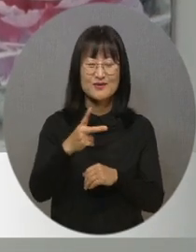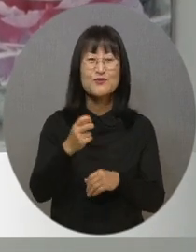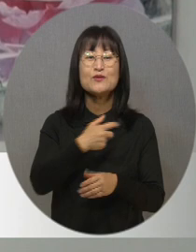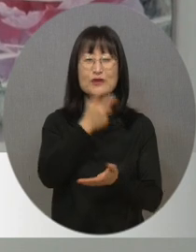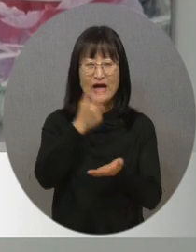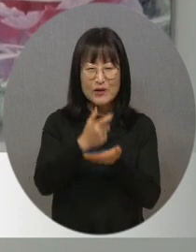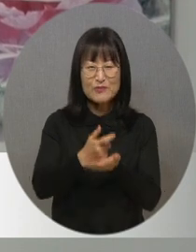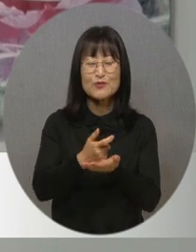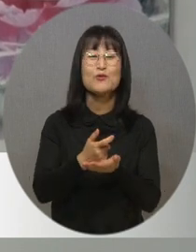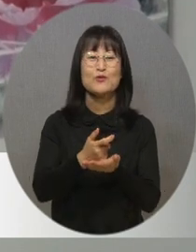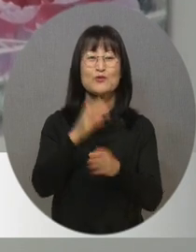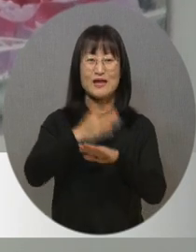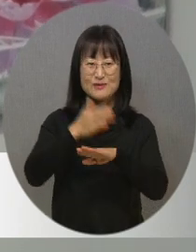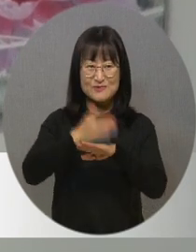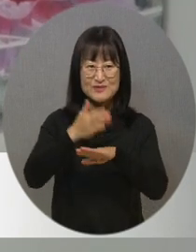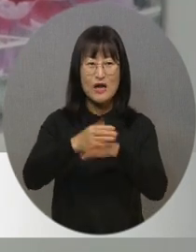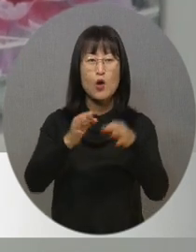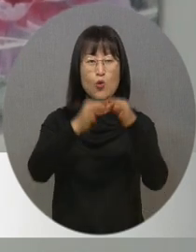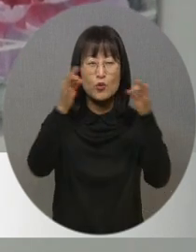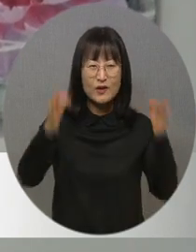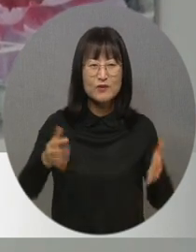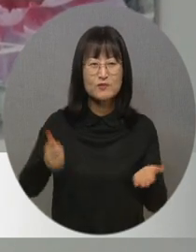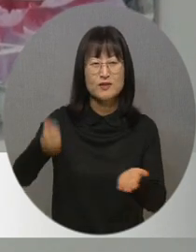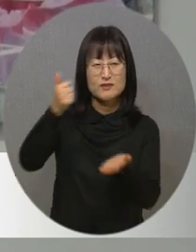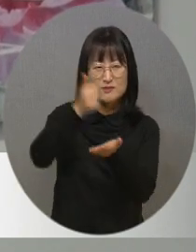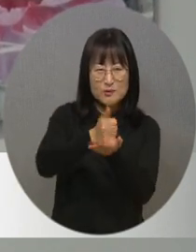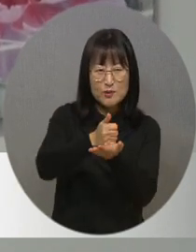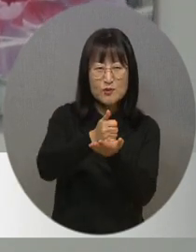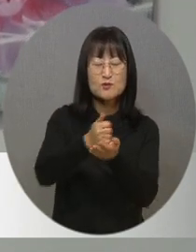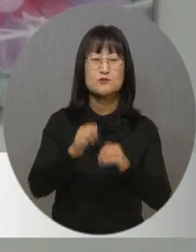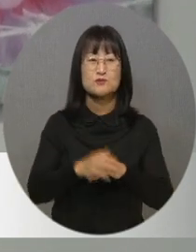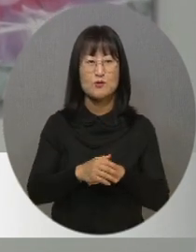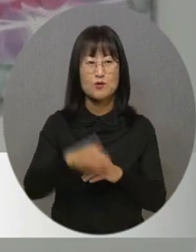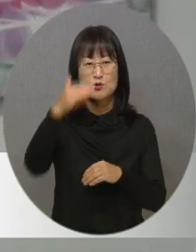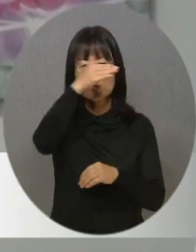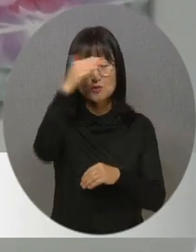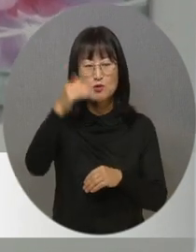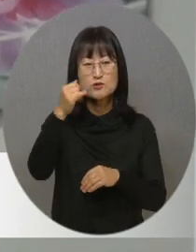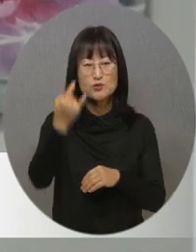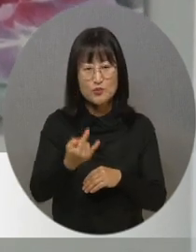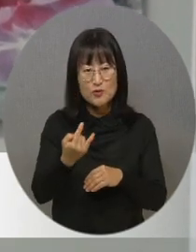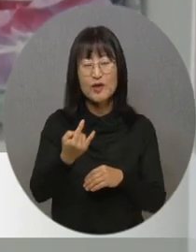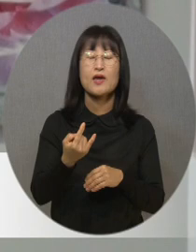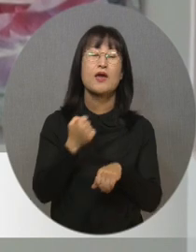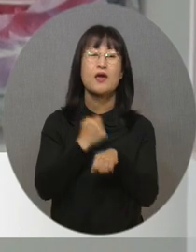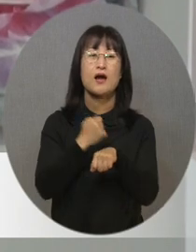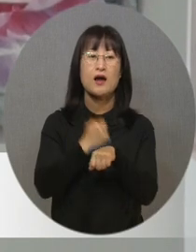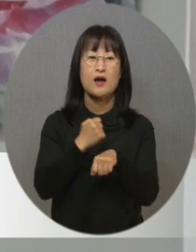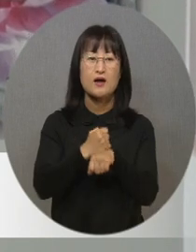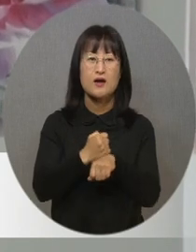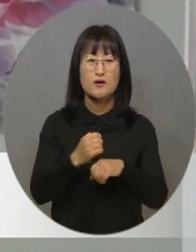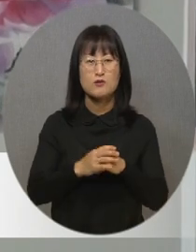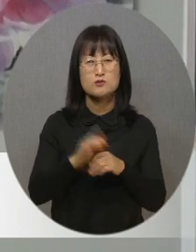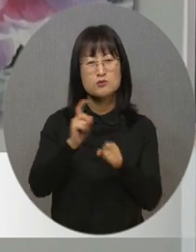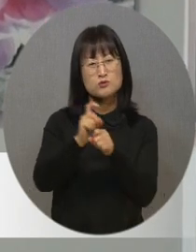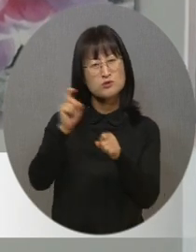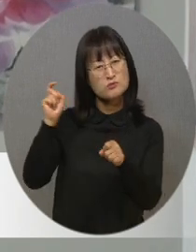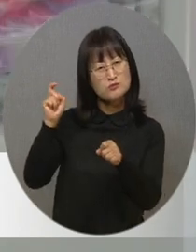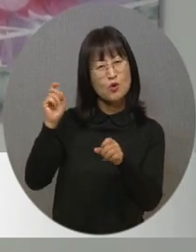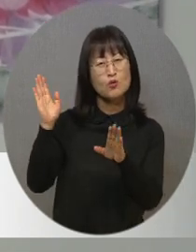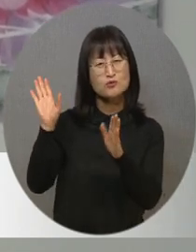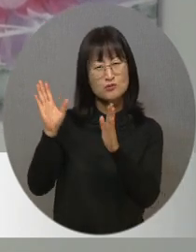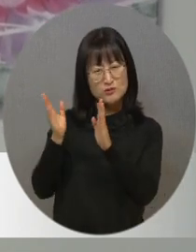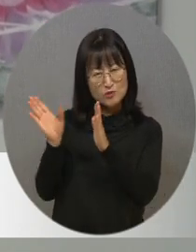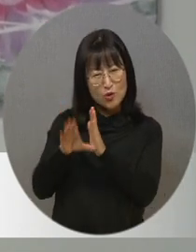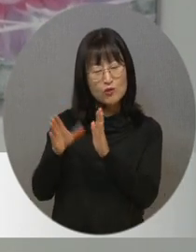감격스럽게 생각합니다. 오래간만에 제가 이 자리에 서서 이렇게 같이 전시를 하는 게 진짜 한 10년도 더 된 것 같습니다.